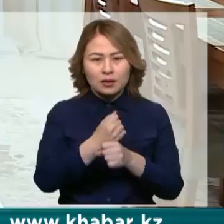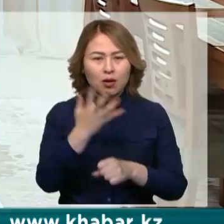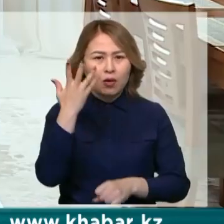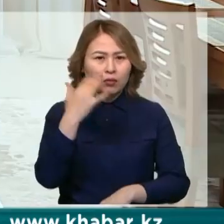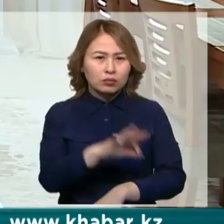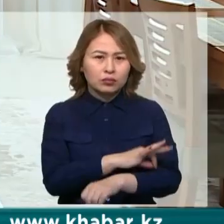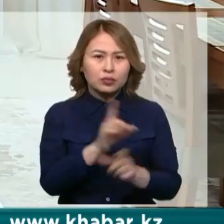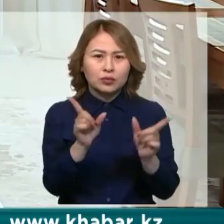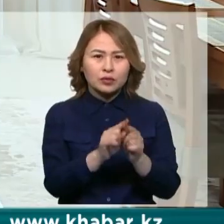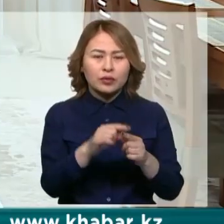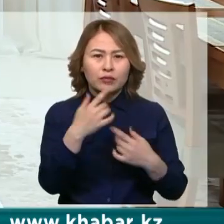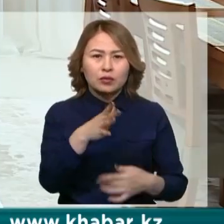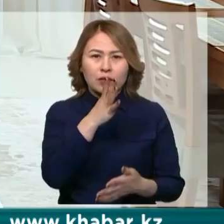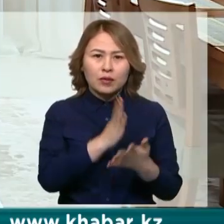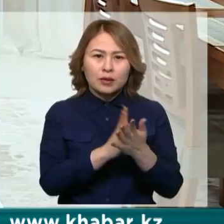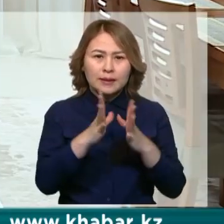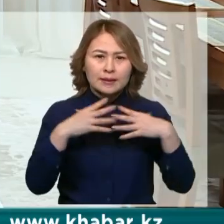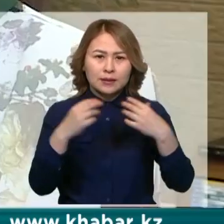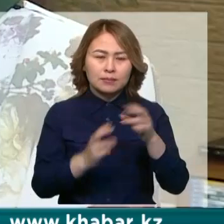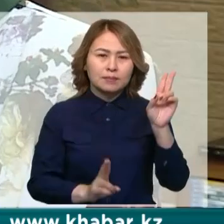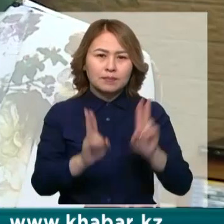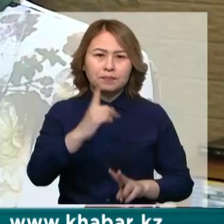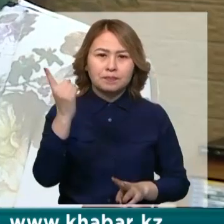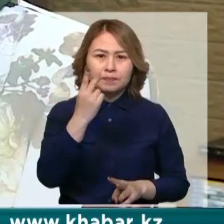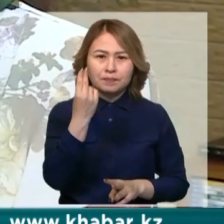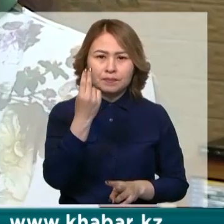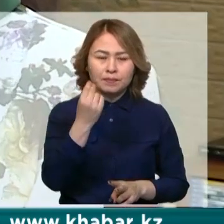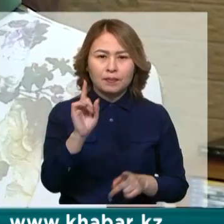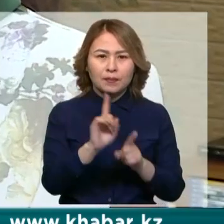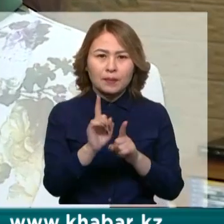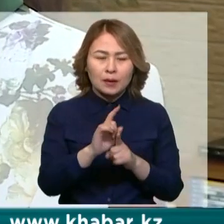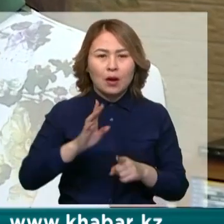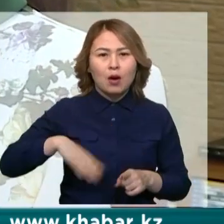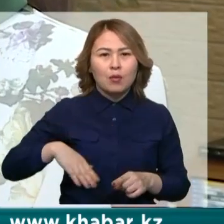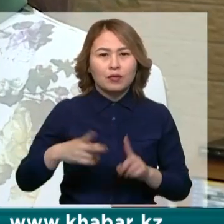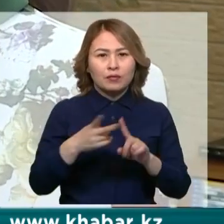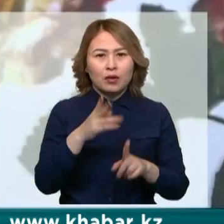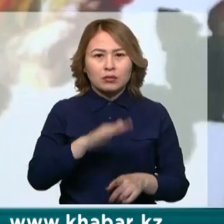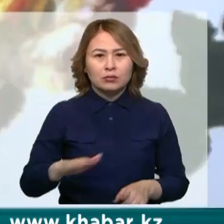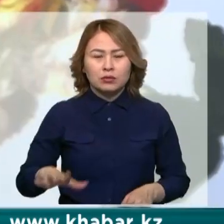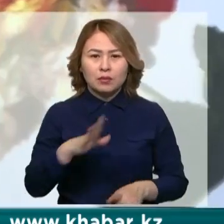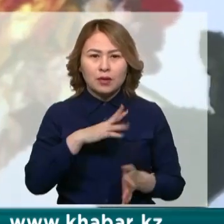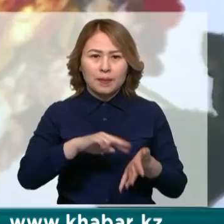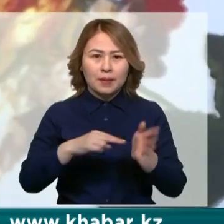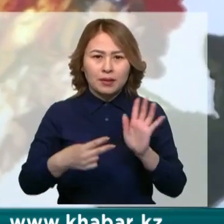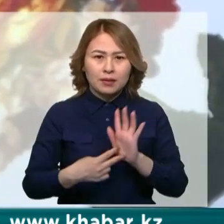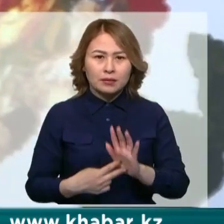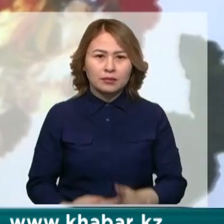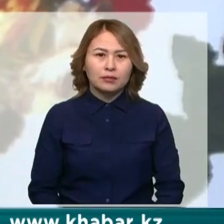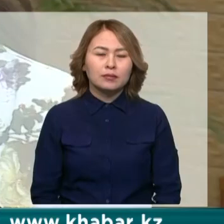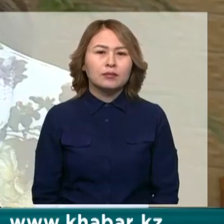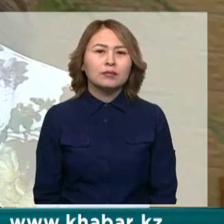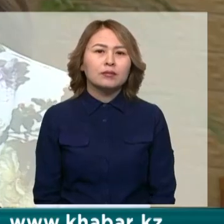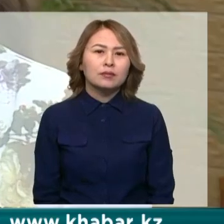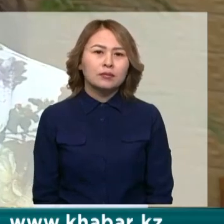үйленгеннен бастап отбасылық стратегияны ойластырыпты. Алдымен қаржылық тәуелсіздік, сосын ғана балалы боламыз деп шешкен. Я была,